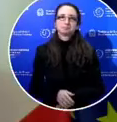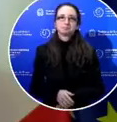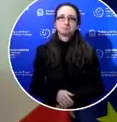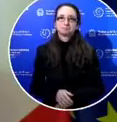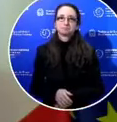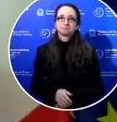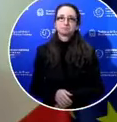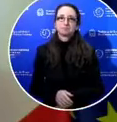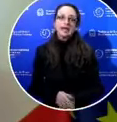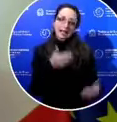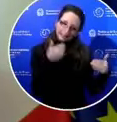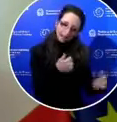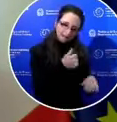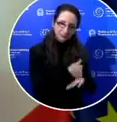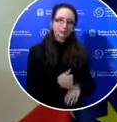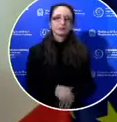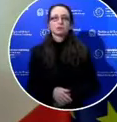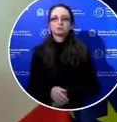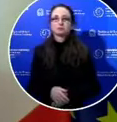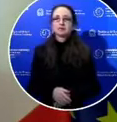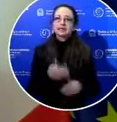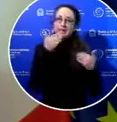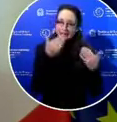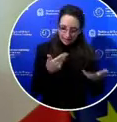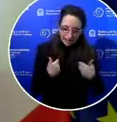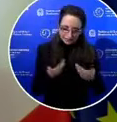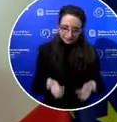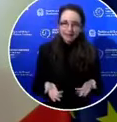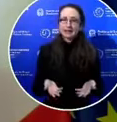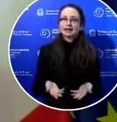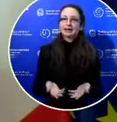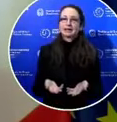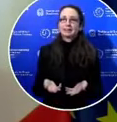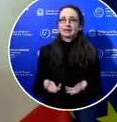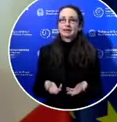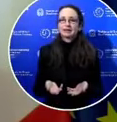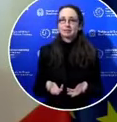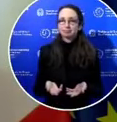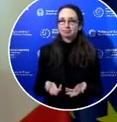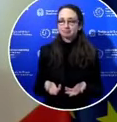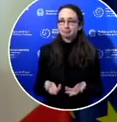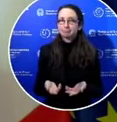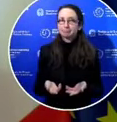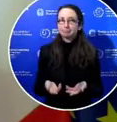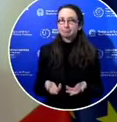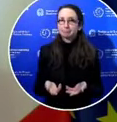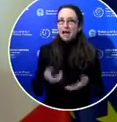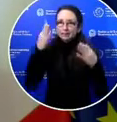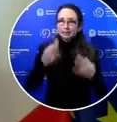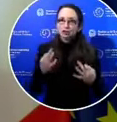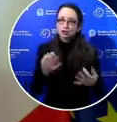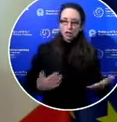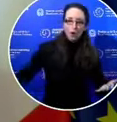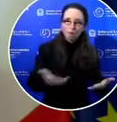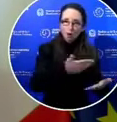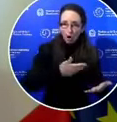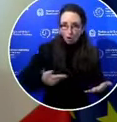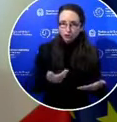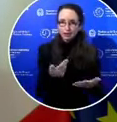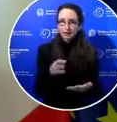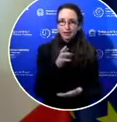Grazie Ministro. Anche i miei ringraziamenti non sono formali, soprattutto perché ha deciso di coinvolgere anche i territori, in questo caso